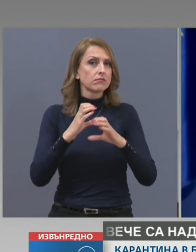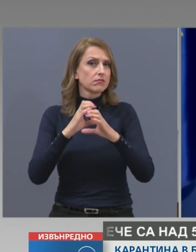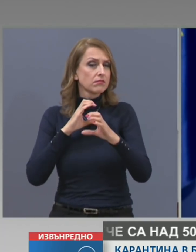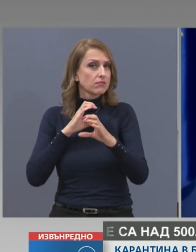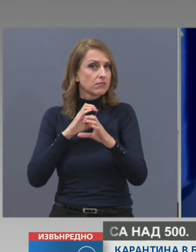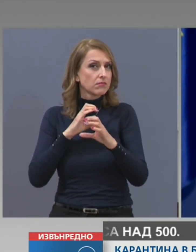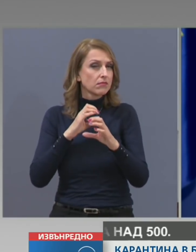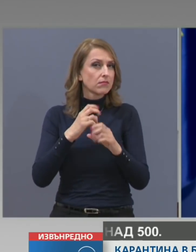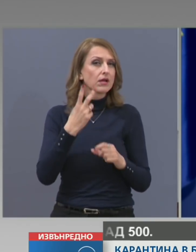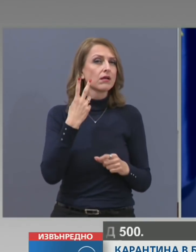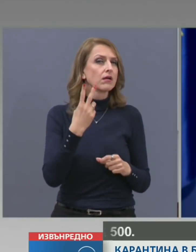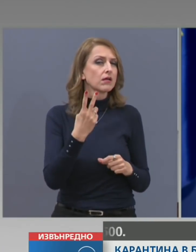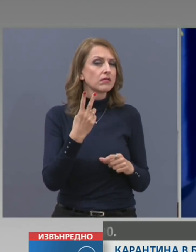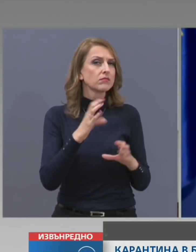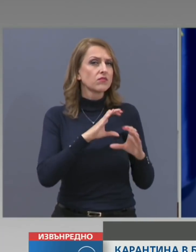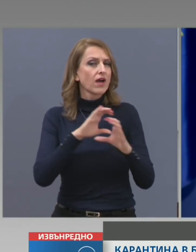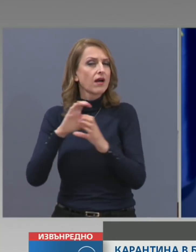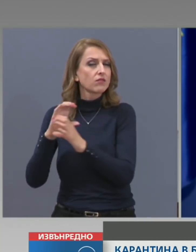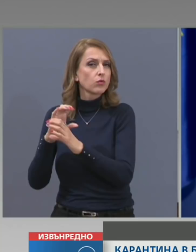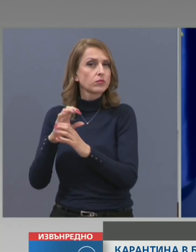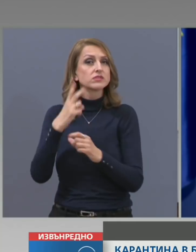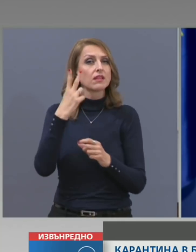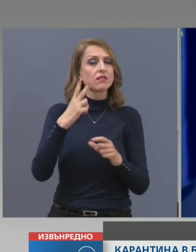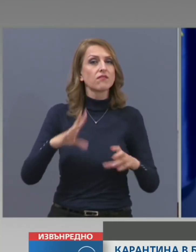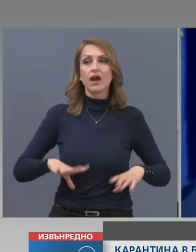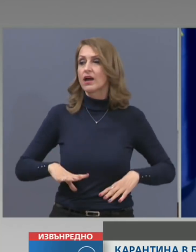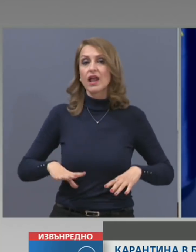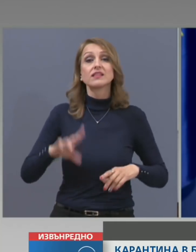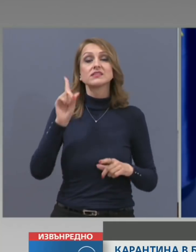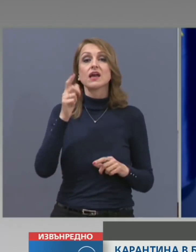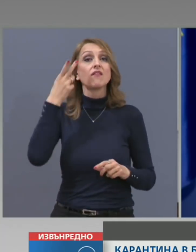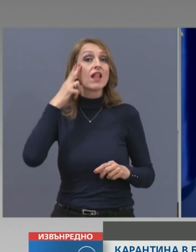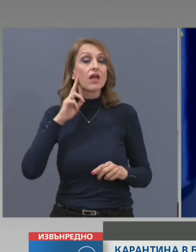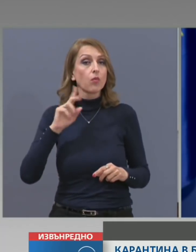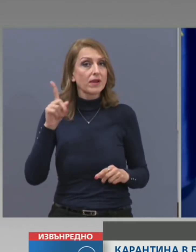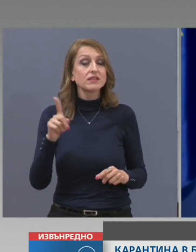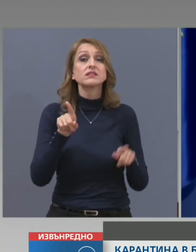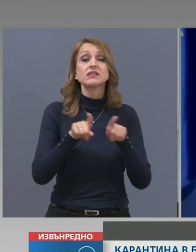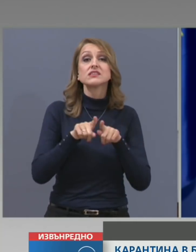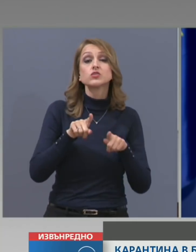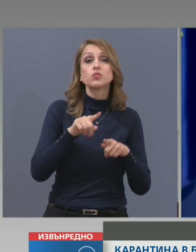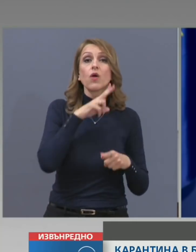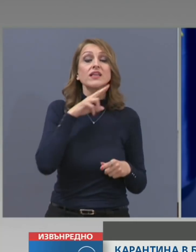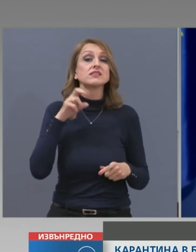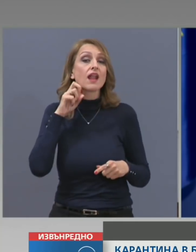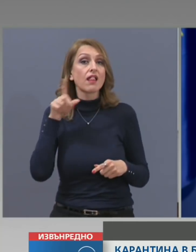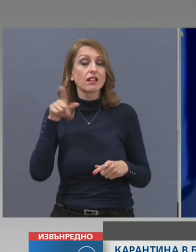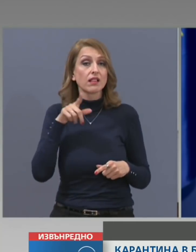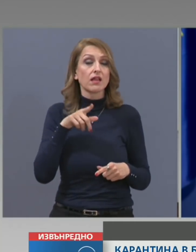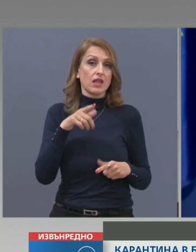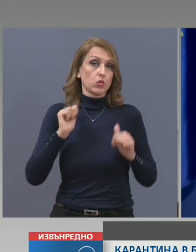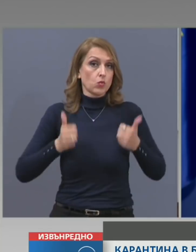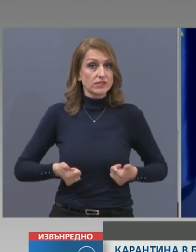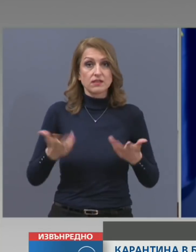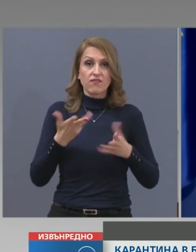с два полета, чартери за два града в Великобритания. Израелските туристи са напуснали вчера